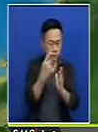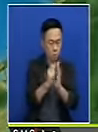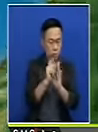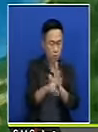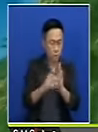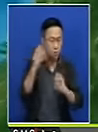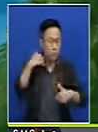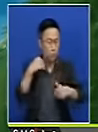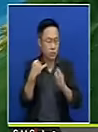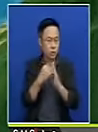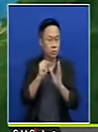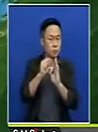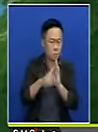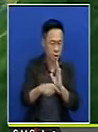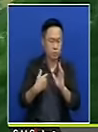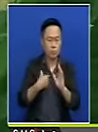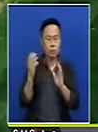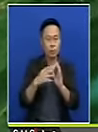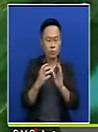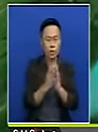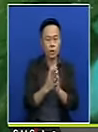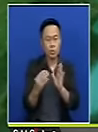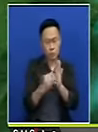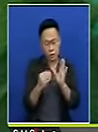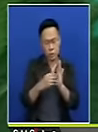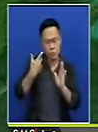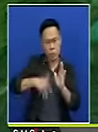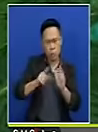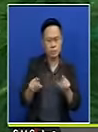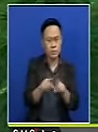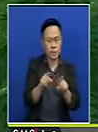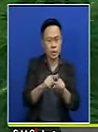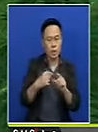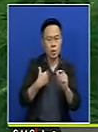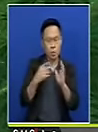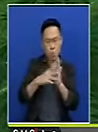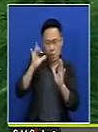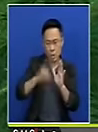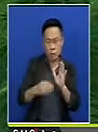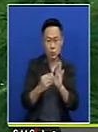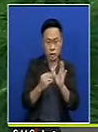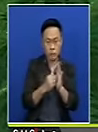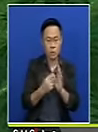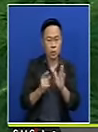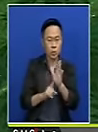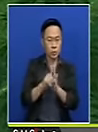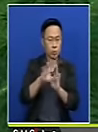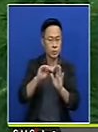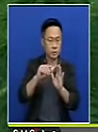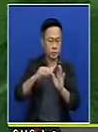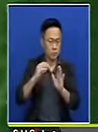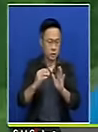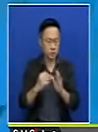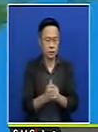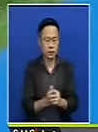ธานีลพบุรีและจังหวัดสุพรรณบุรีครับกรุงเทพมหานครอากาศร้อนโดยทั่วไปและมีอากาศร้อนจัดนะครับบางพื้นที่แตะ40อง